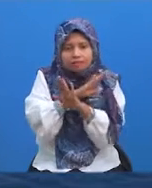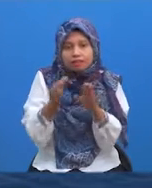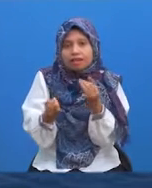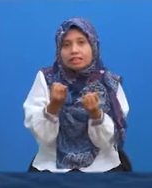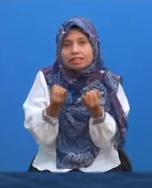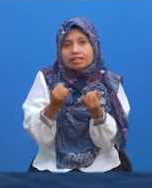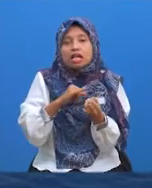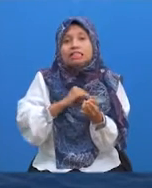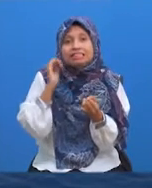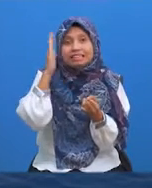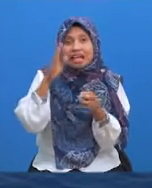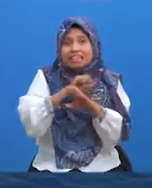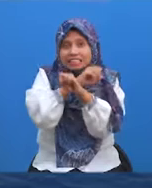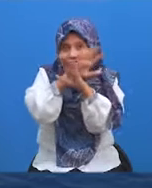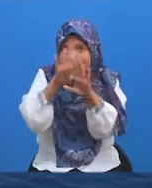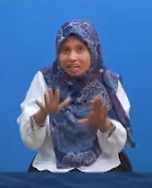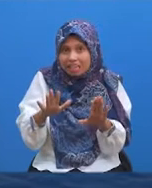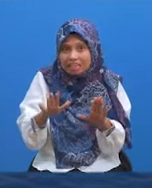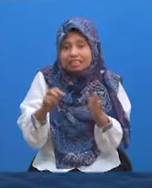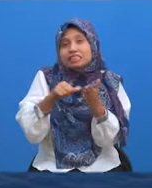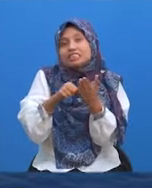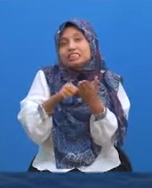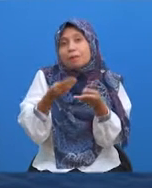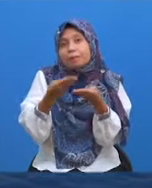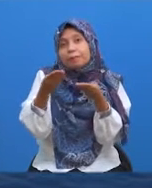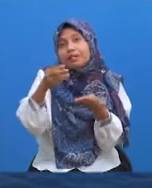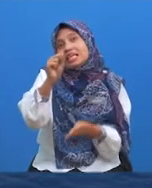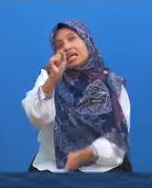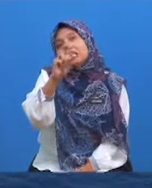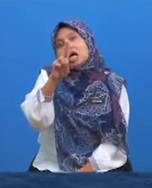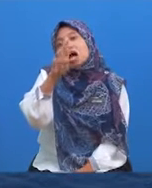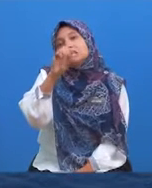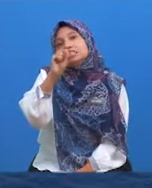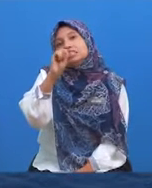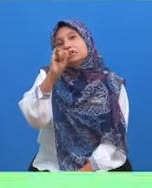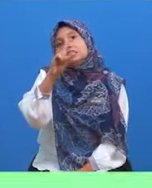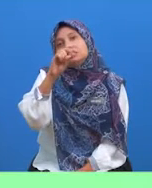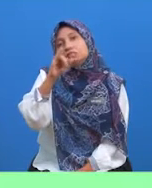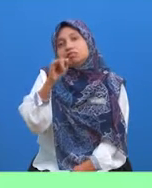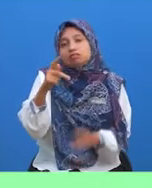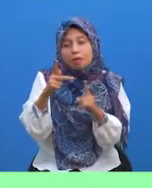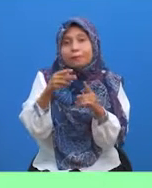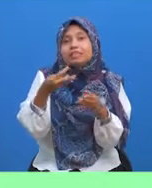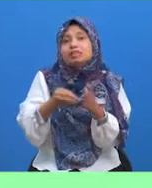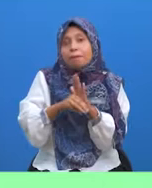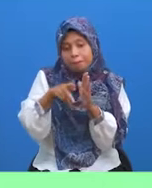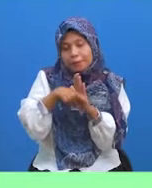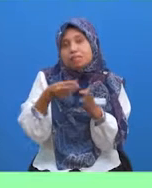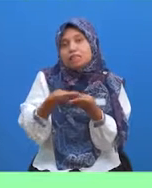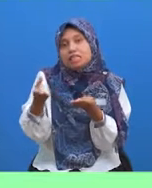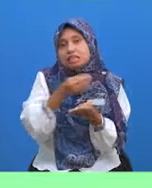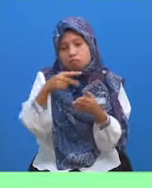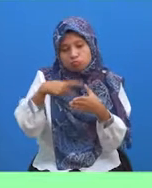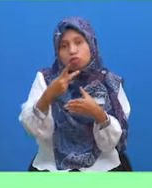kesan pemberian subsidi oleh kerajaan kepada pembeli dan pengeluaran sebelum itu